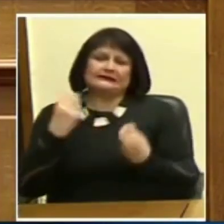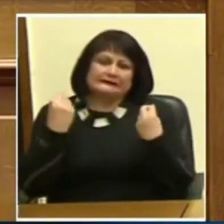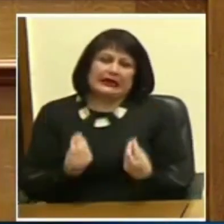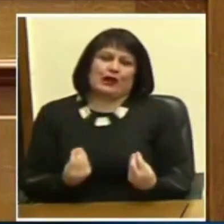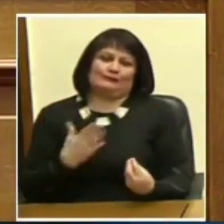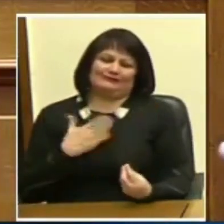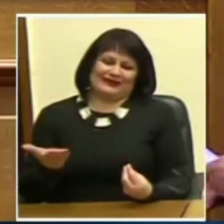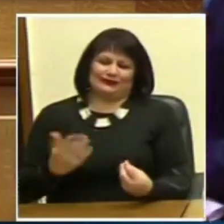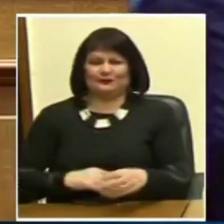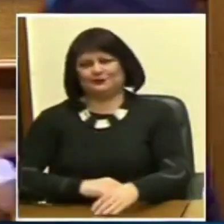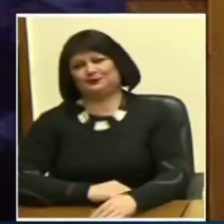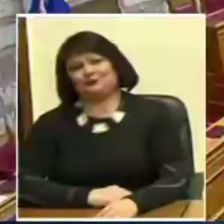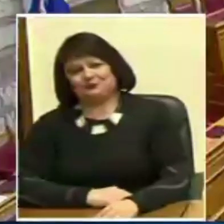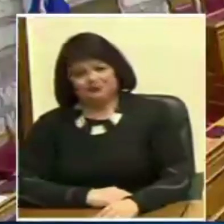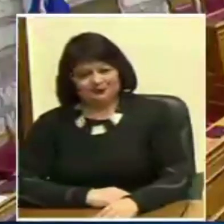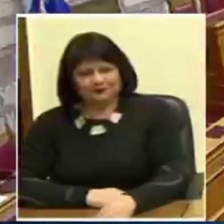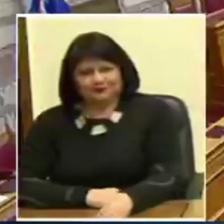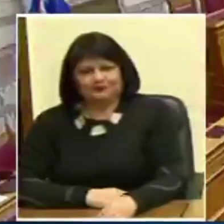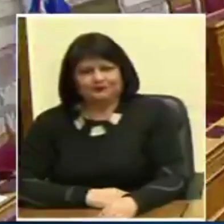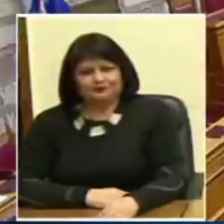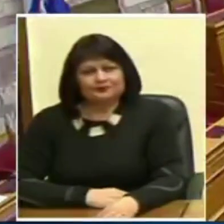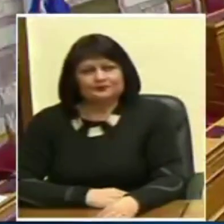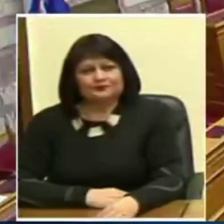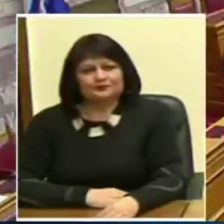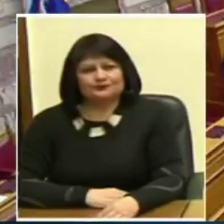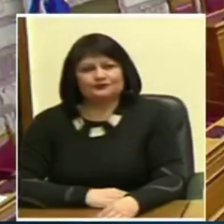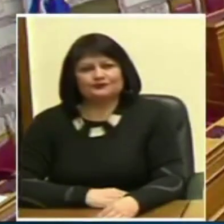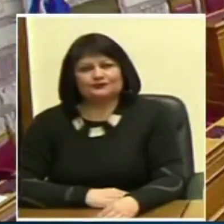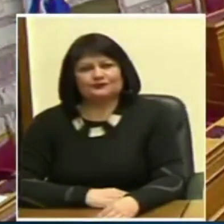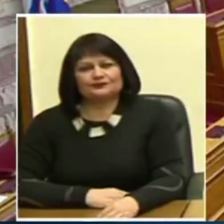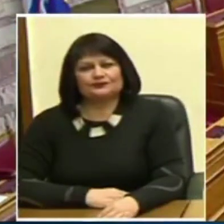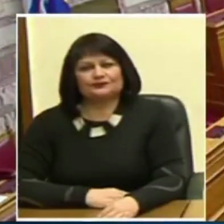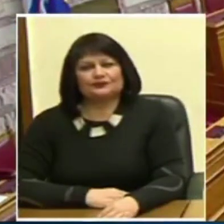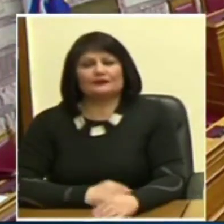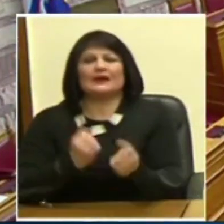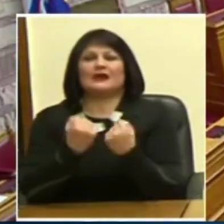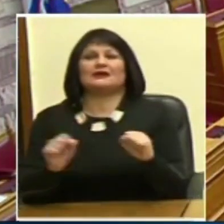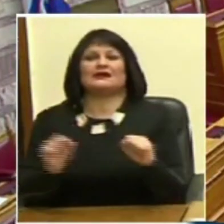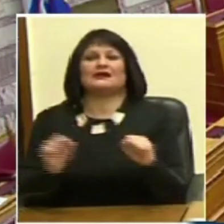ευχαριστώ πολύ. Το λόγο έχει ο ανεξάρτητος.